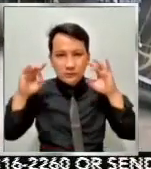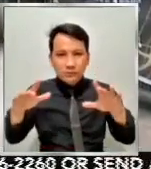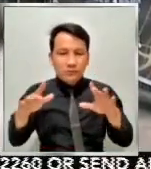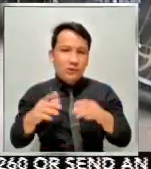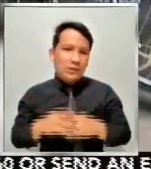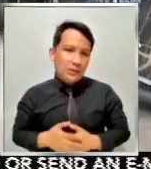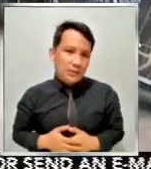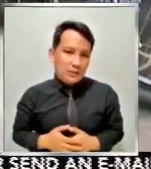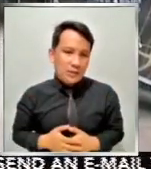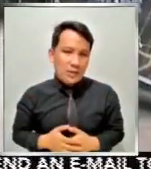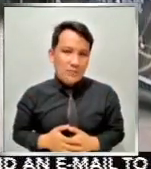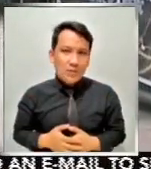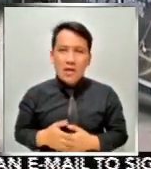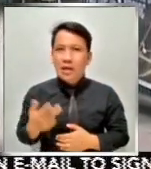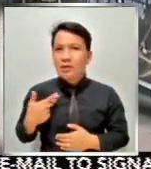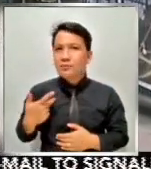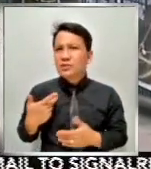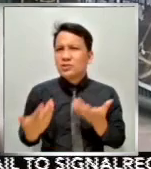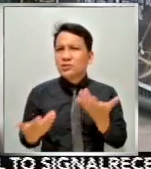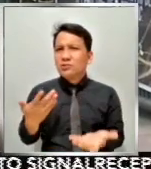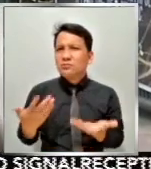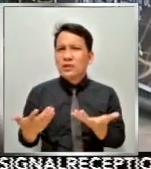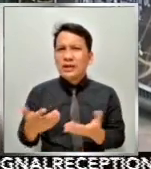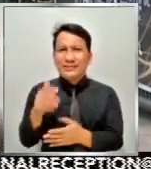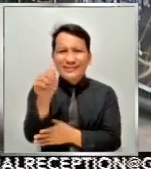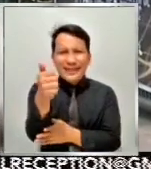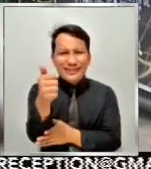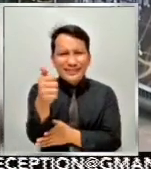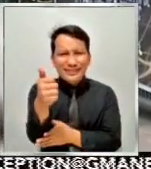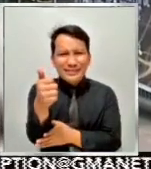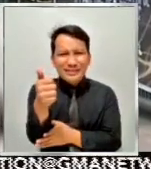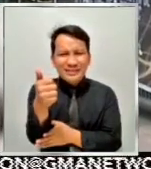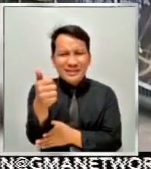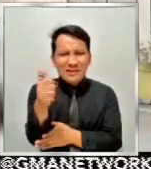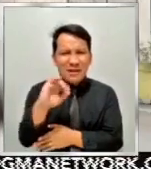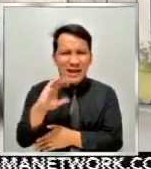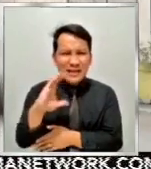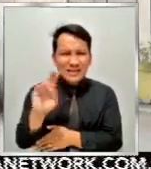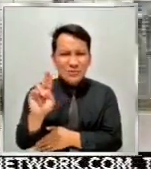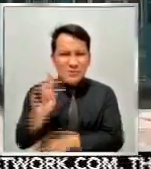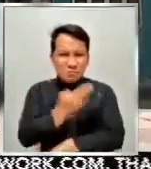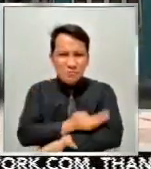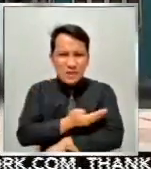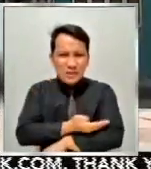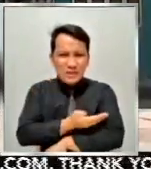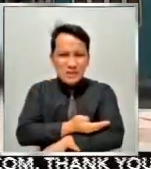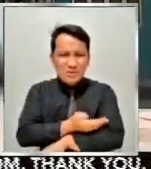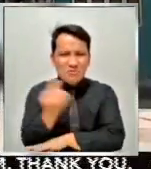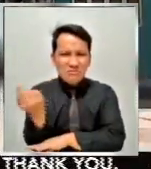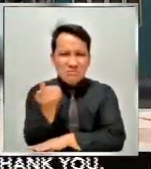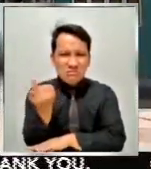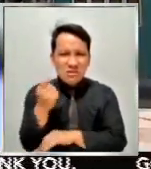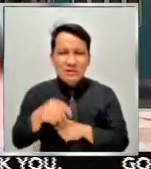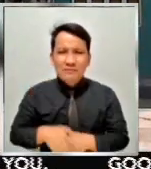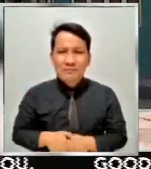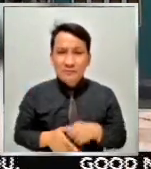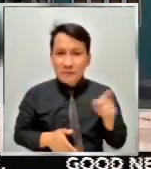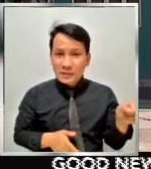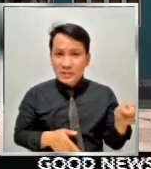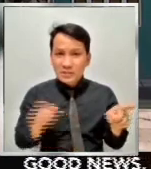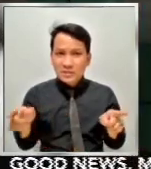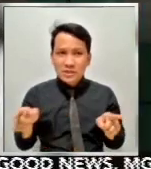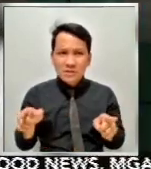We only have like 10 ICU beds and these patients need ICU care. Sa Jose and Rodriguez